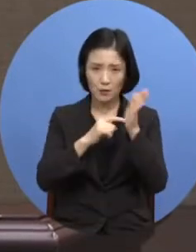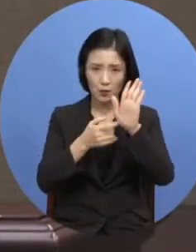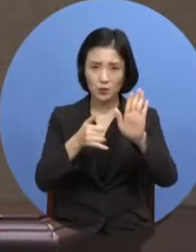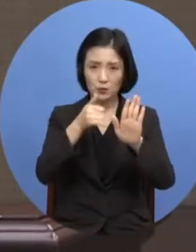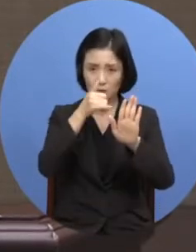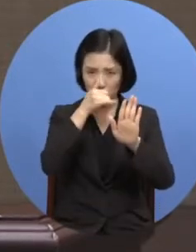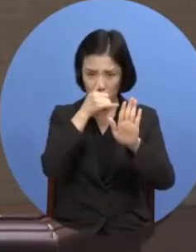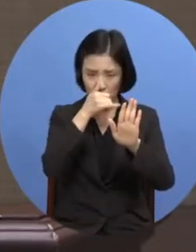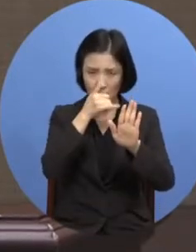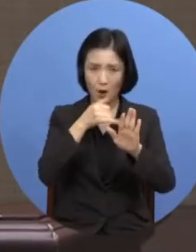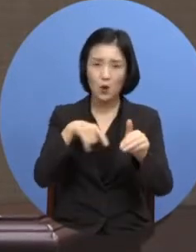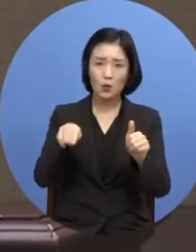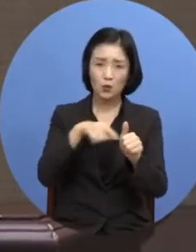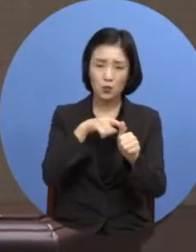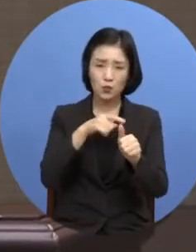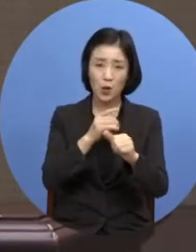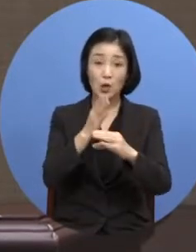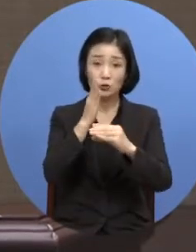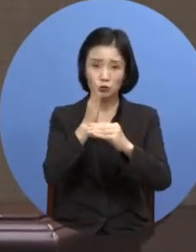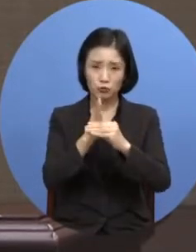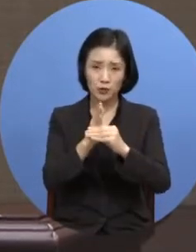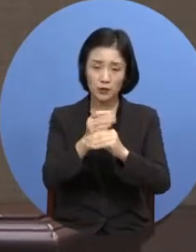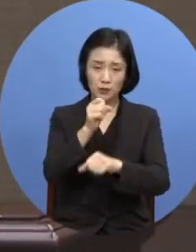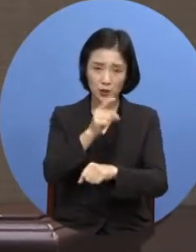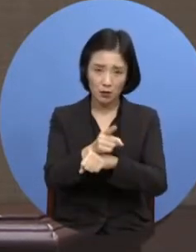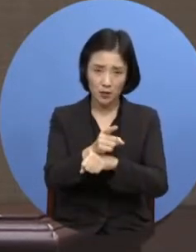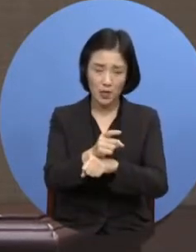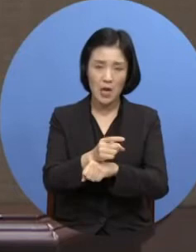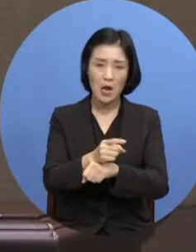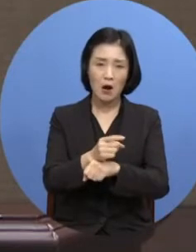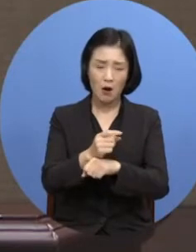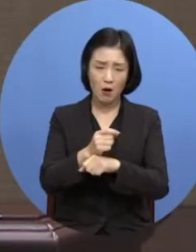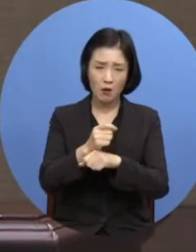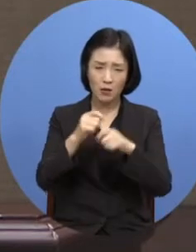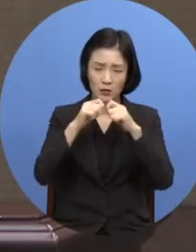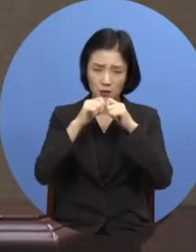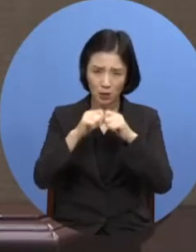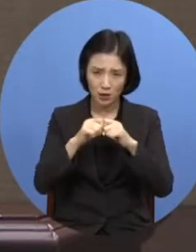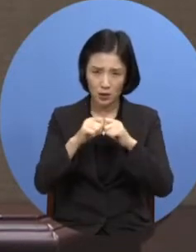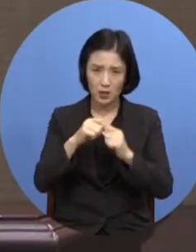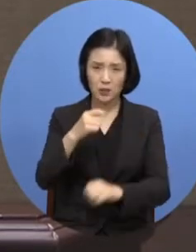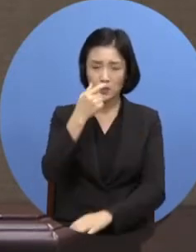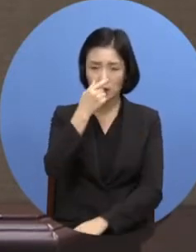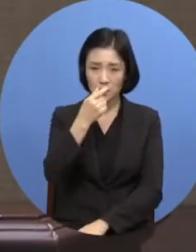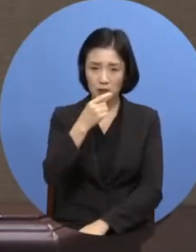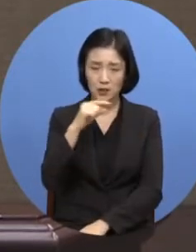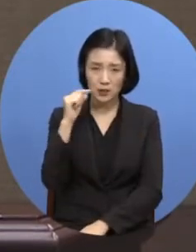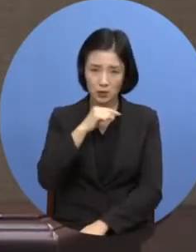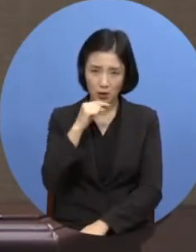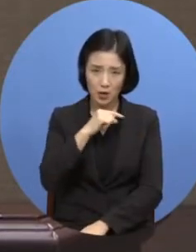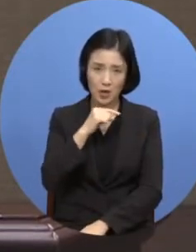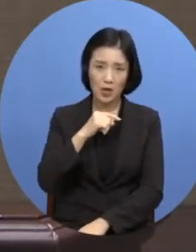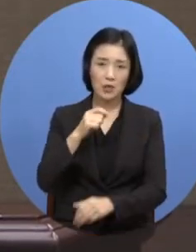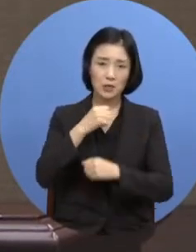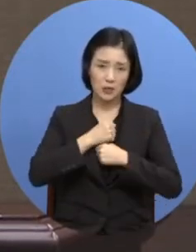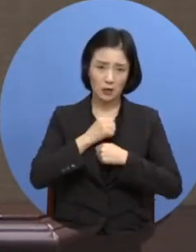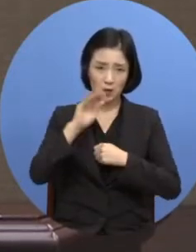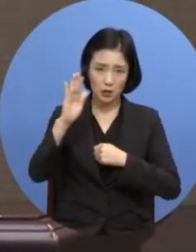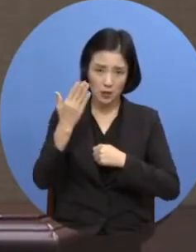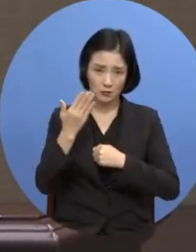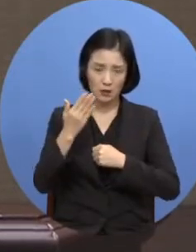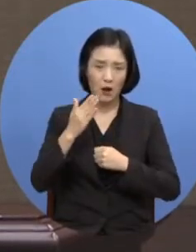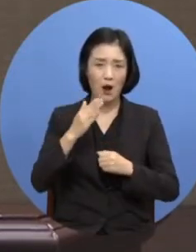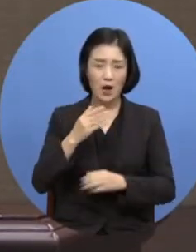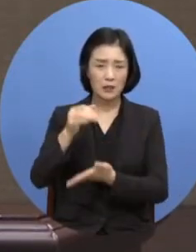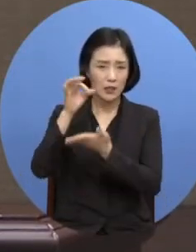교육의 중립성이 철저히 지켜져야 할 교실이 정치 투쟁의 장으로 변질된다면 가치관이 아직 정립되지